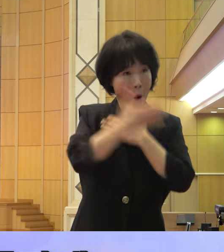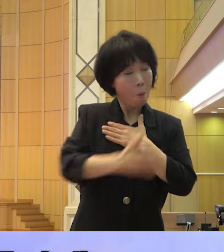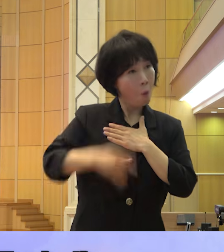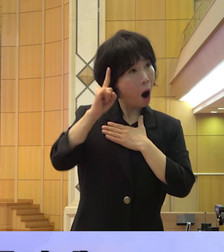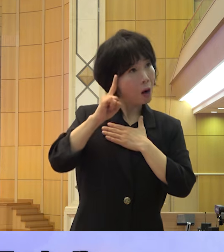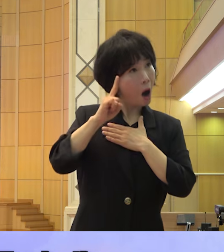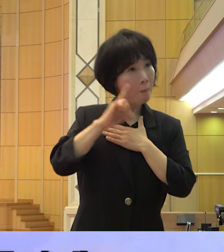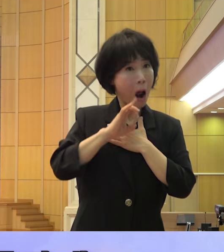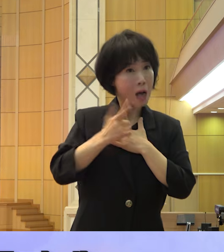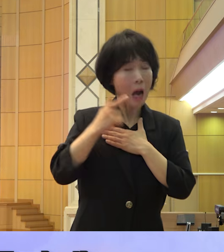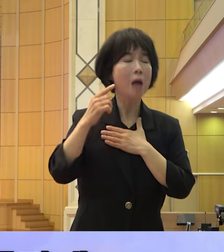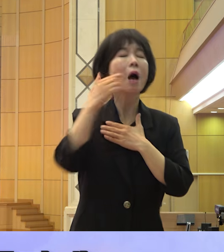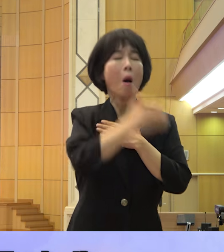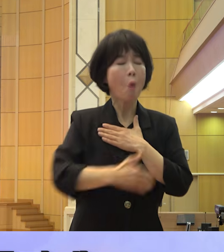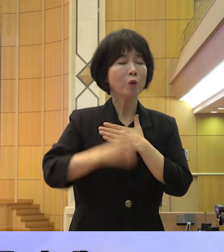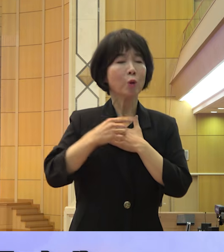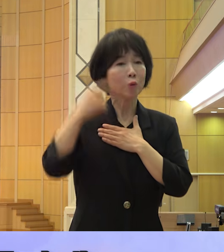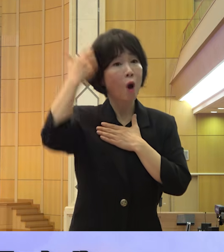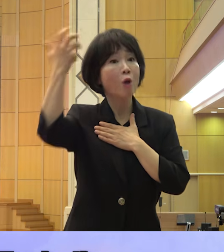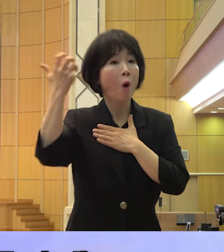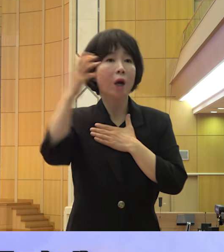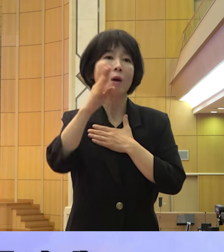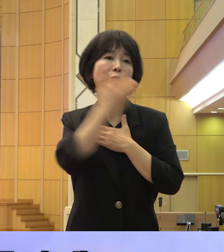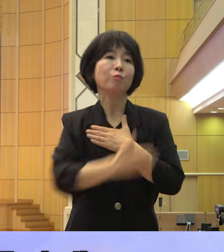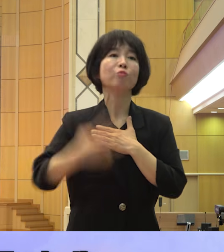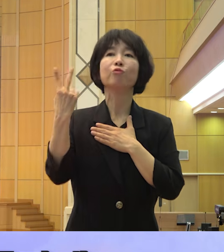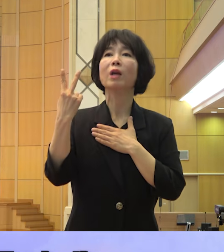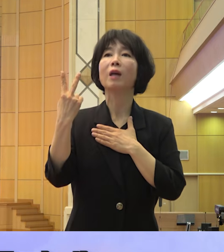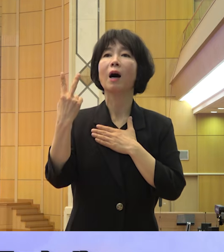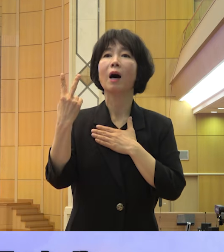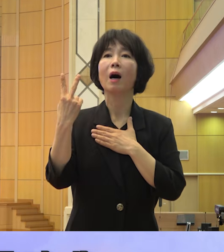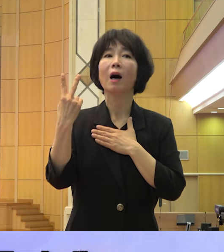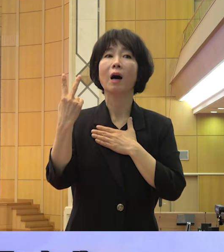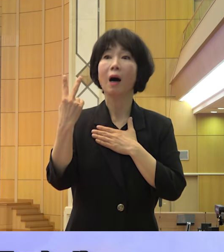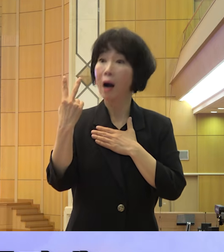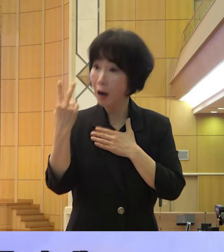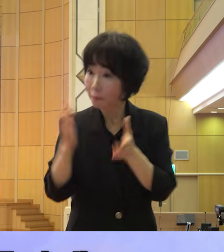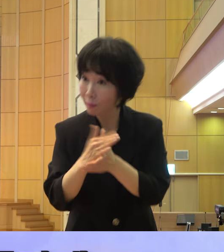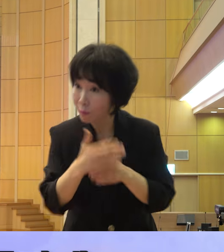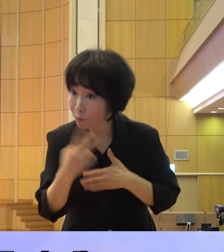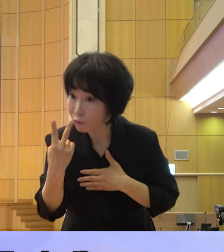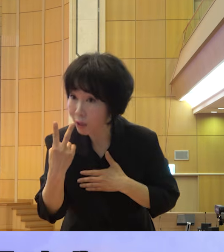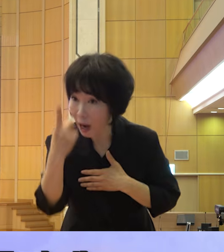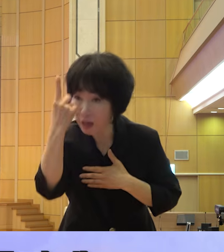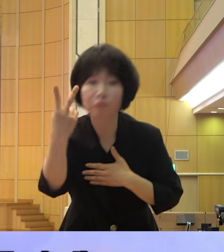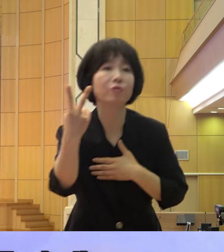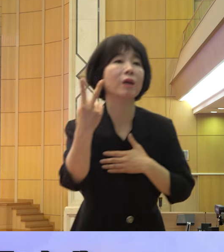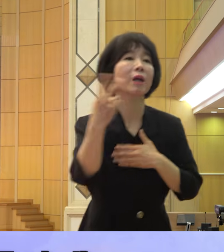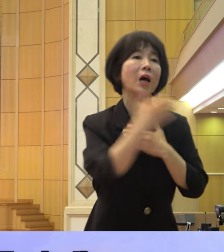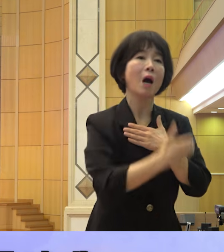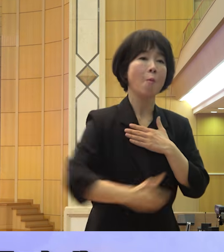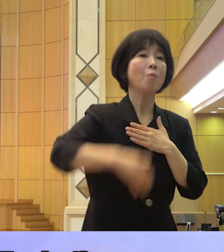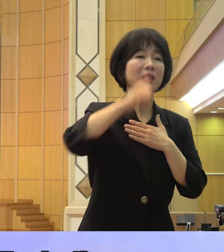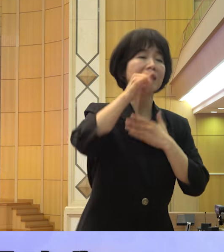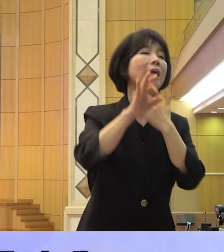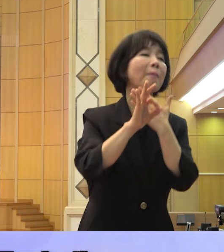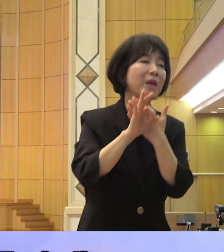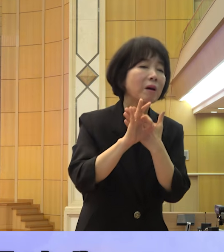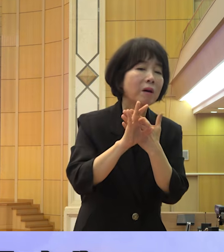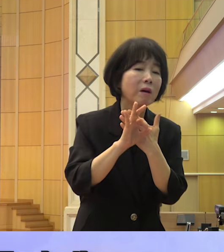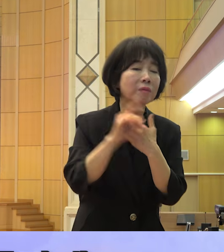몸이 있다는 것은 누구도 부정 못하지요. 다 육의 몸이 있지요. 그런데 육의 몸이